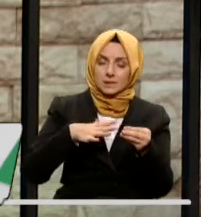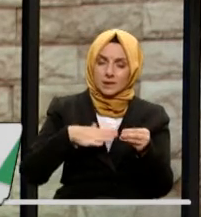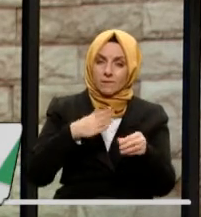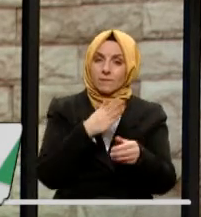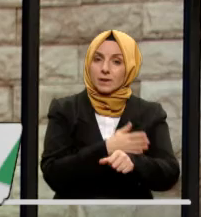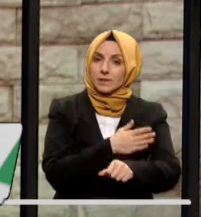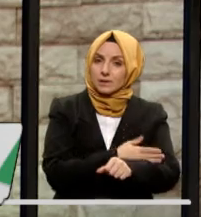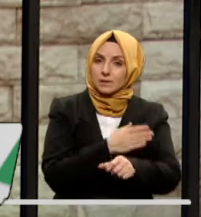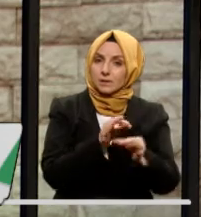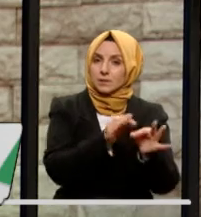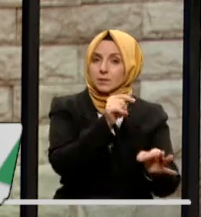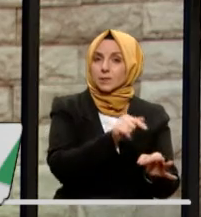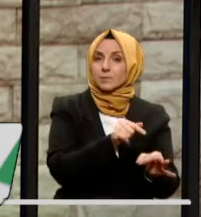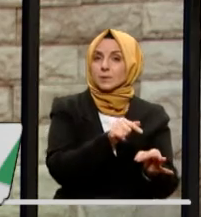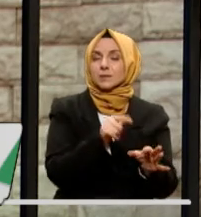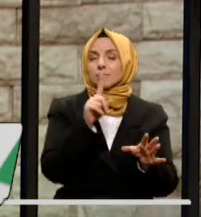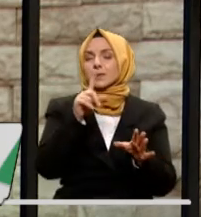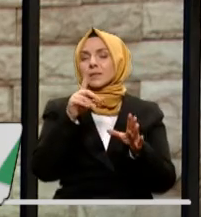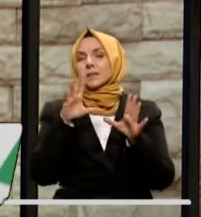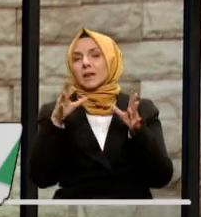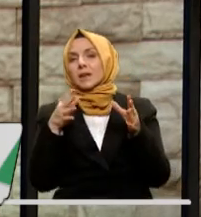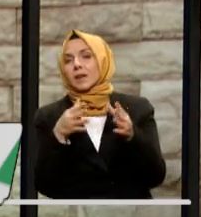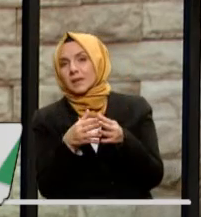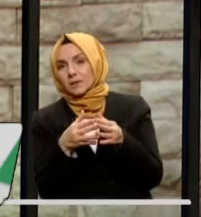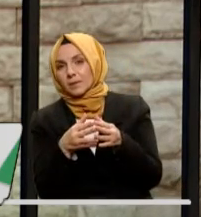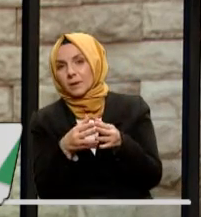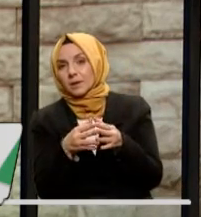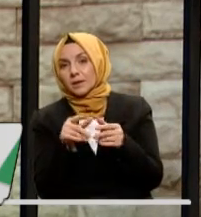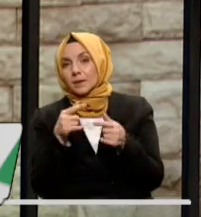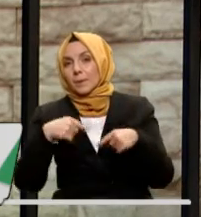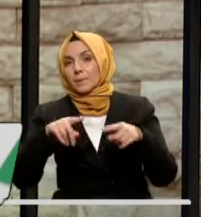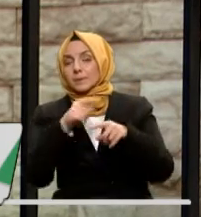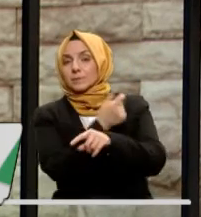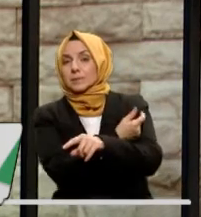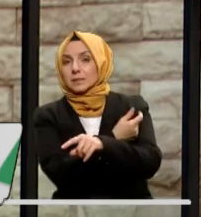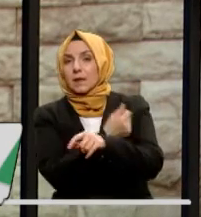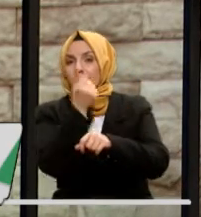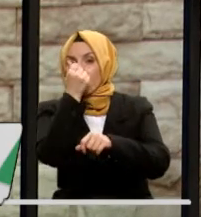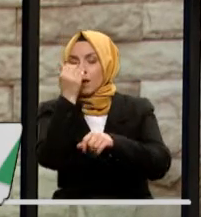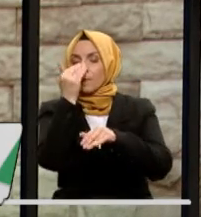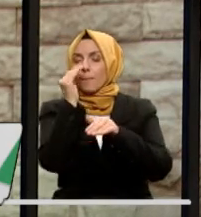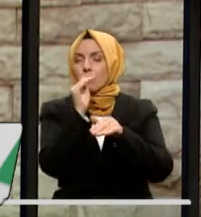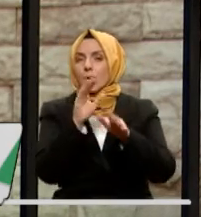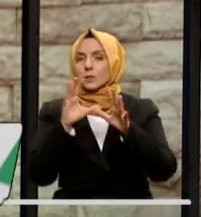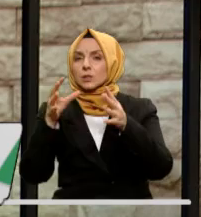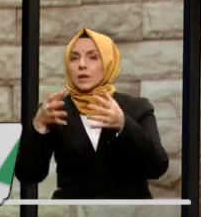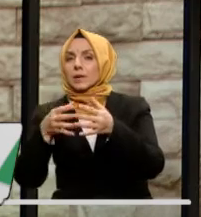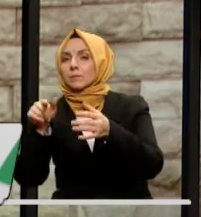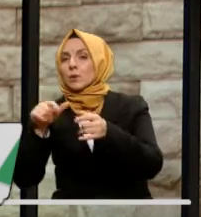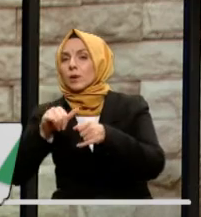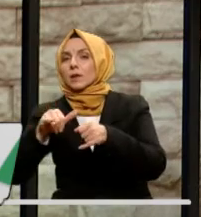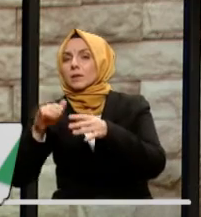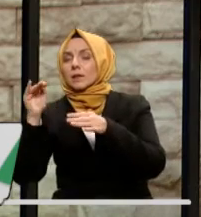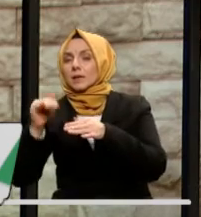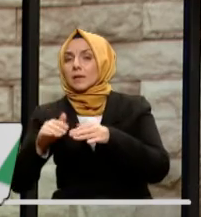bizim herhangi bir kan boş ekibimize gelip kök hücre verici adayı olmak istediklerini söyleyebilirler adayı diyorum Neden Çünkü